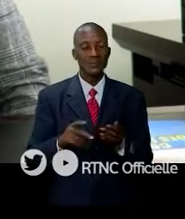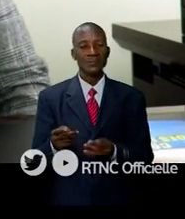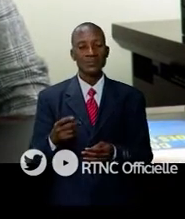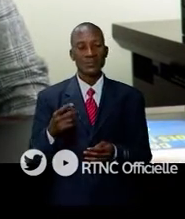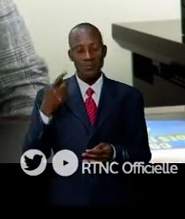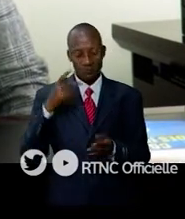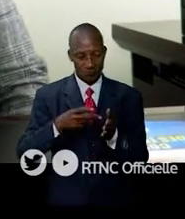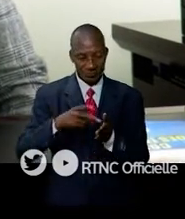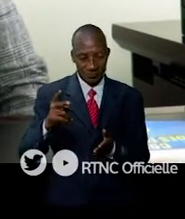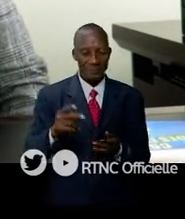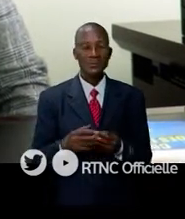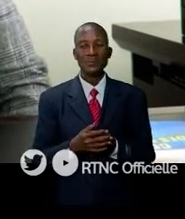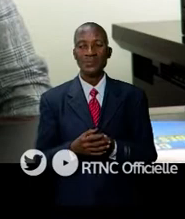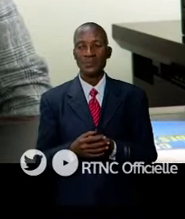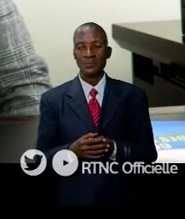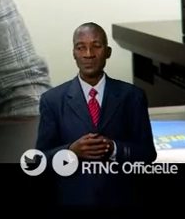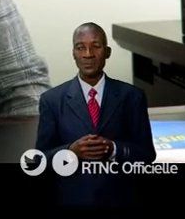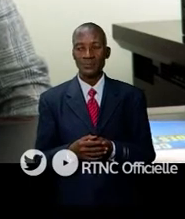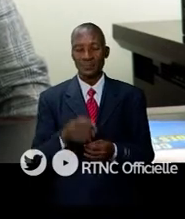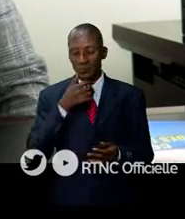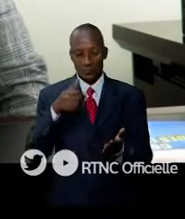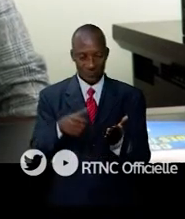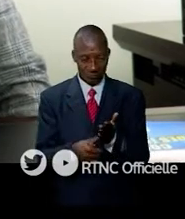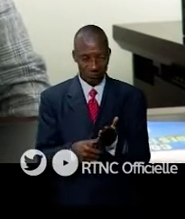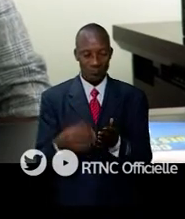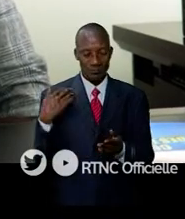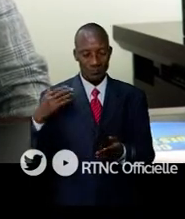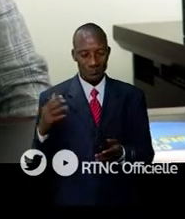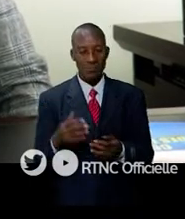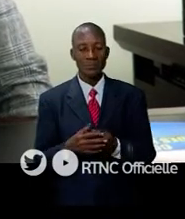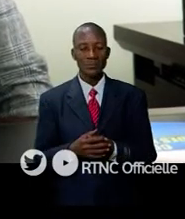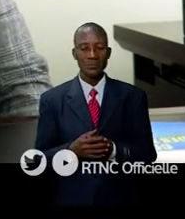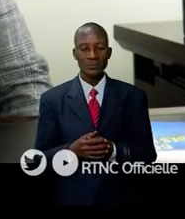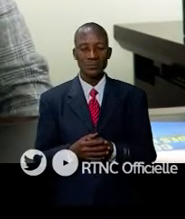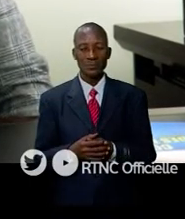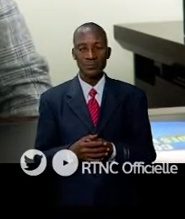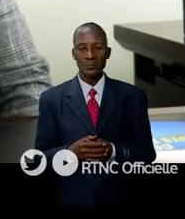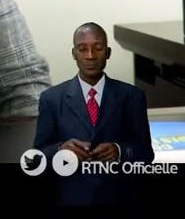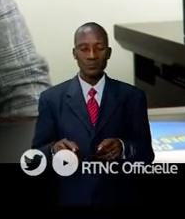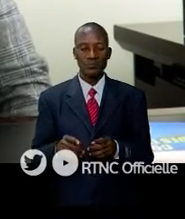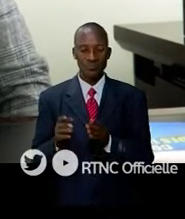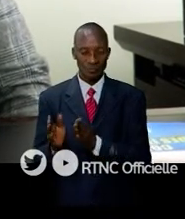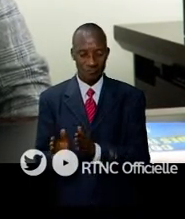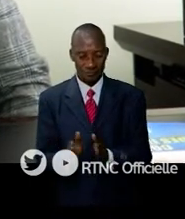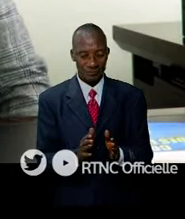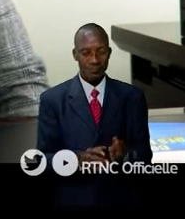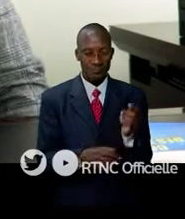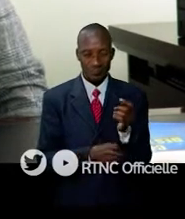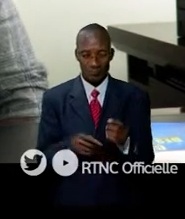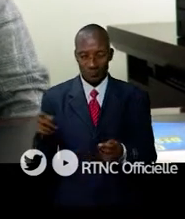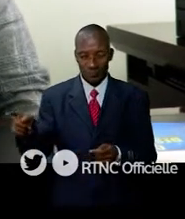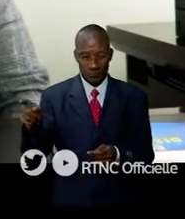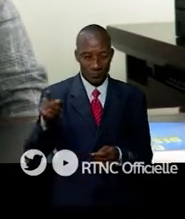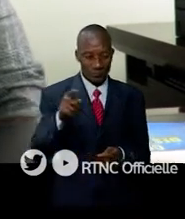fiscal 2020, revenu 2019, il était prévu que les contribuables qui